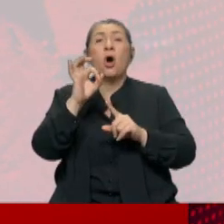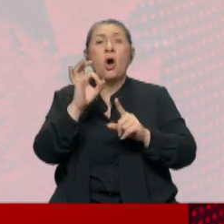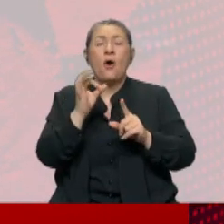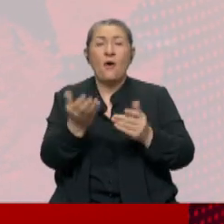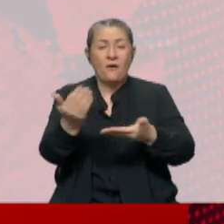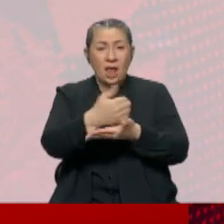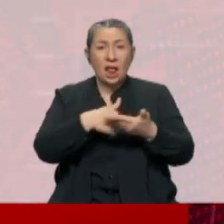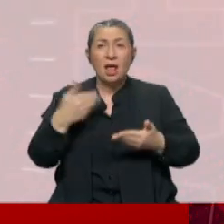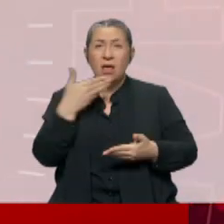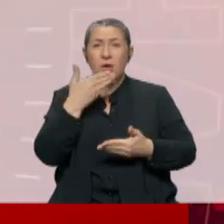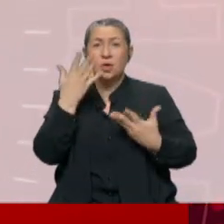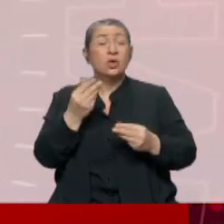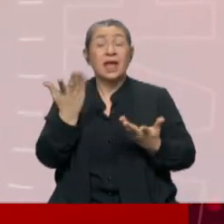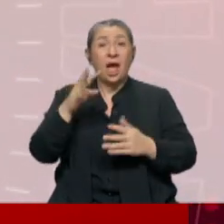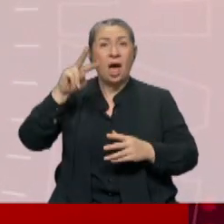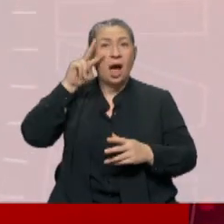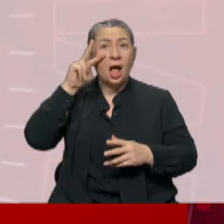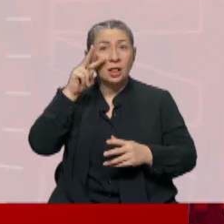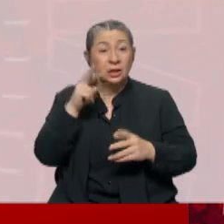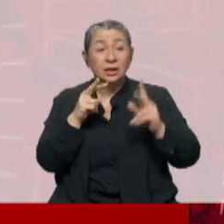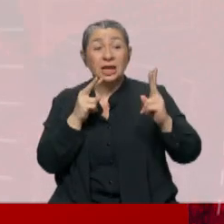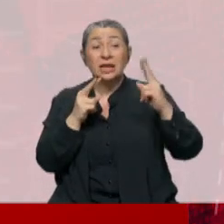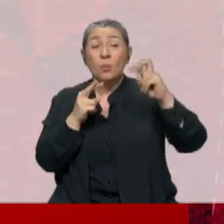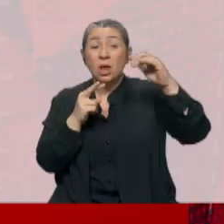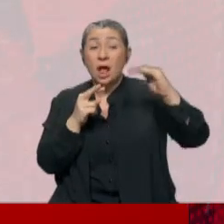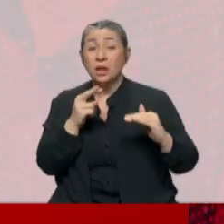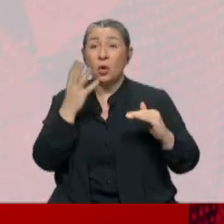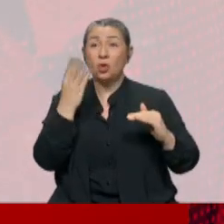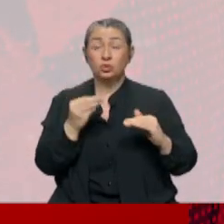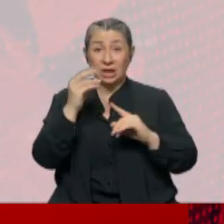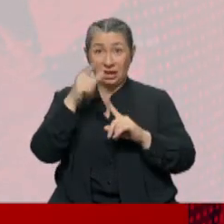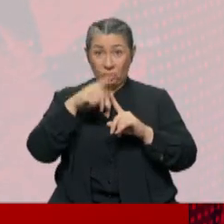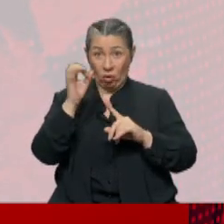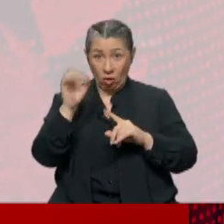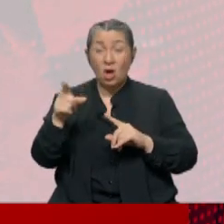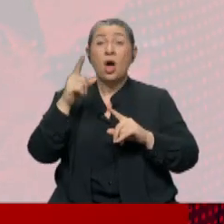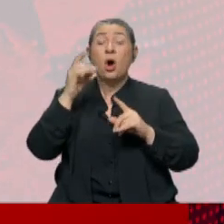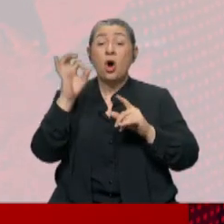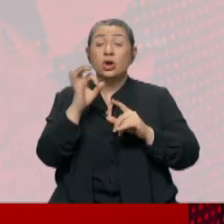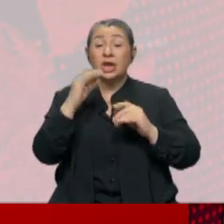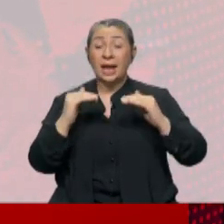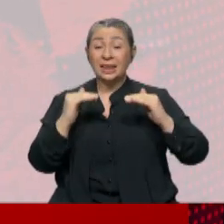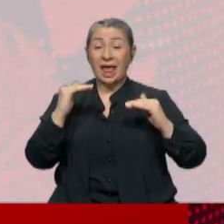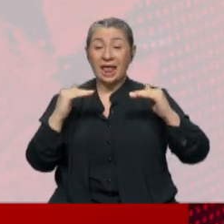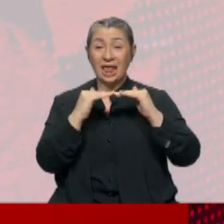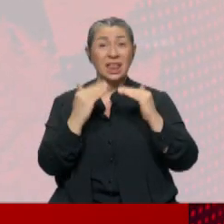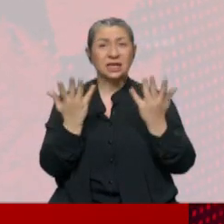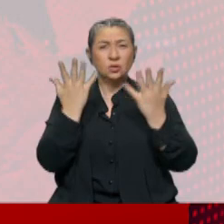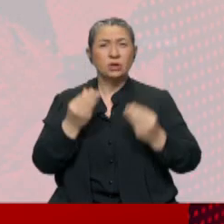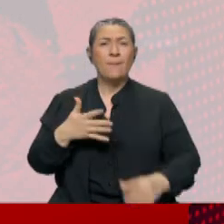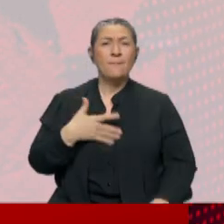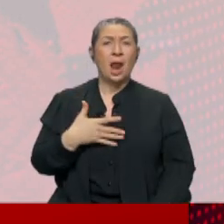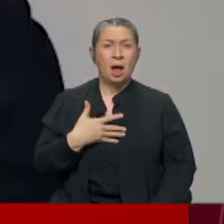de ipucu oldu. Çünkü Aralık'ta TÜİK'in 2 puan altında kalmış. İTO Ocak ayında denge nasıl olacak merak